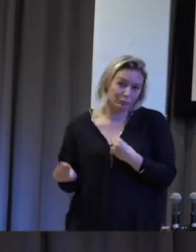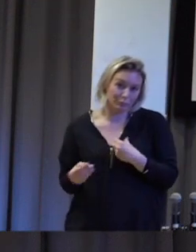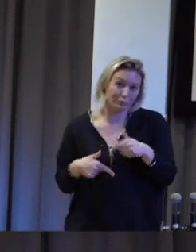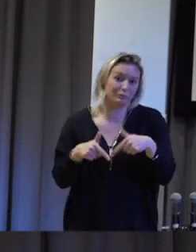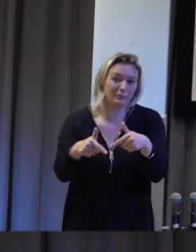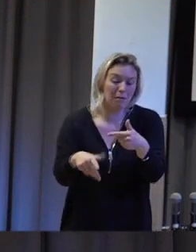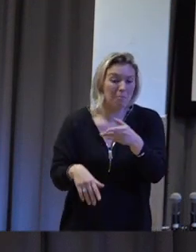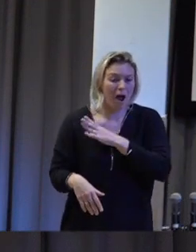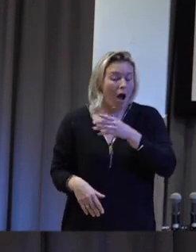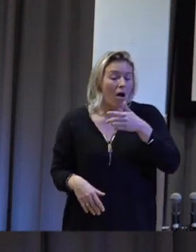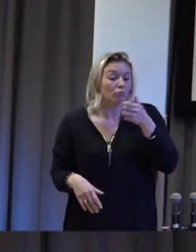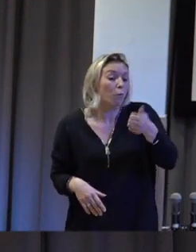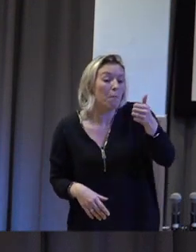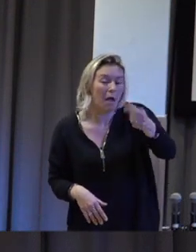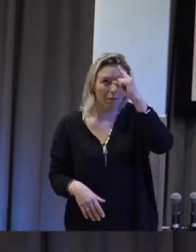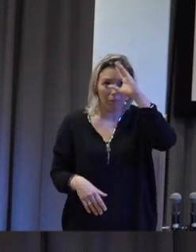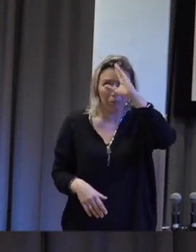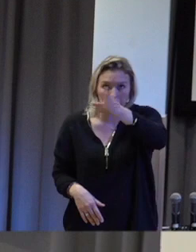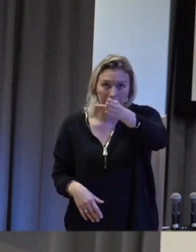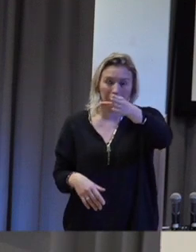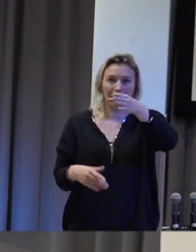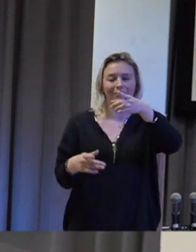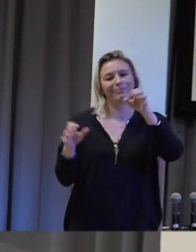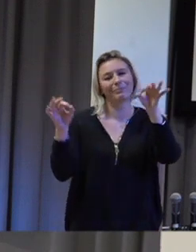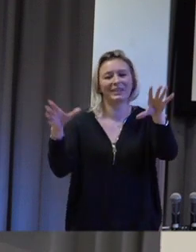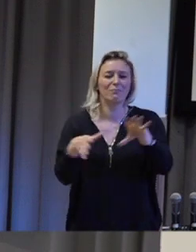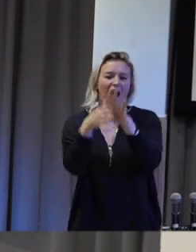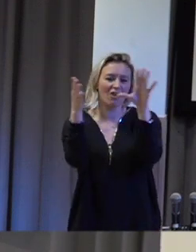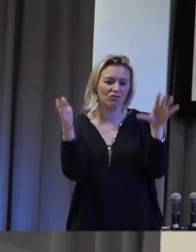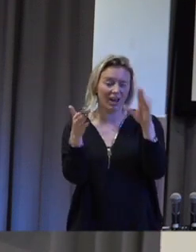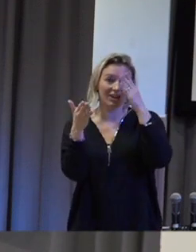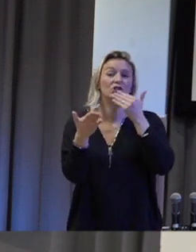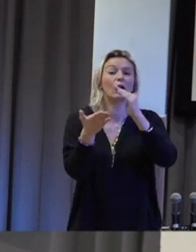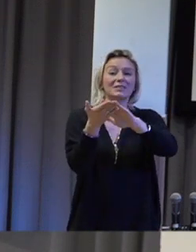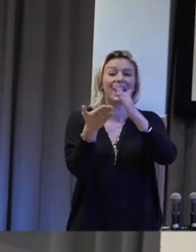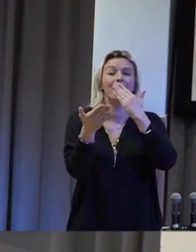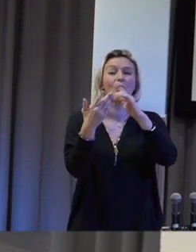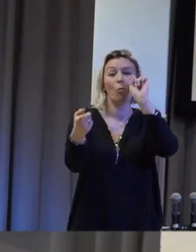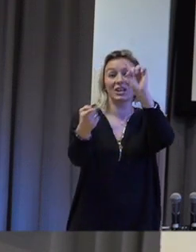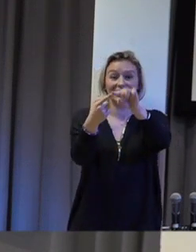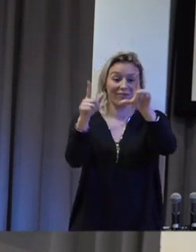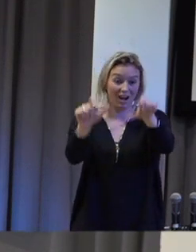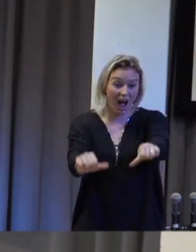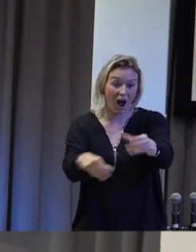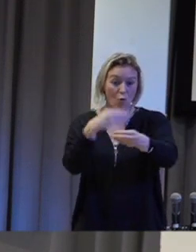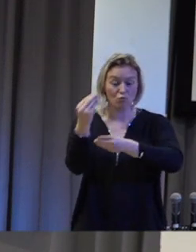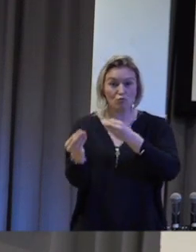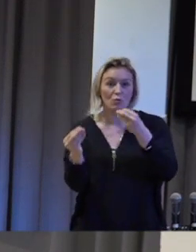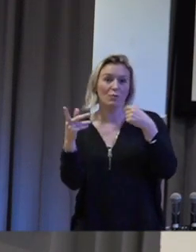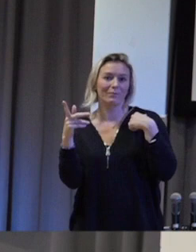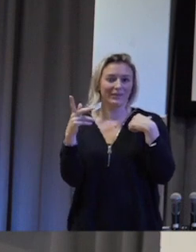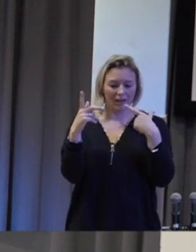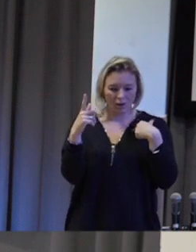marches vers ta Jérusalem, que tu marches vers ton temple, c'est-à-dire, entre parenthèses,